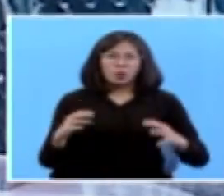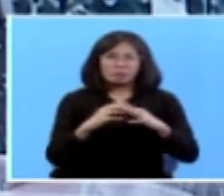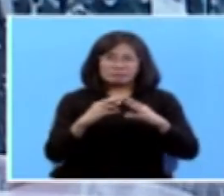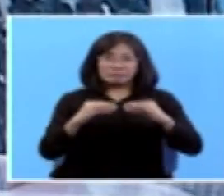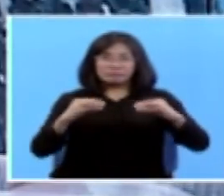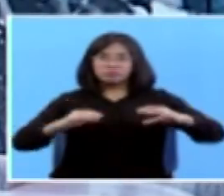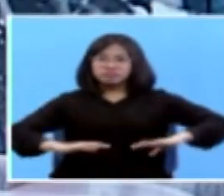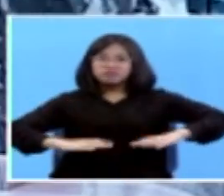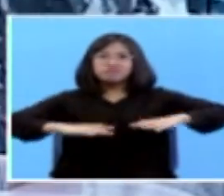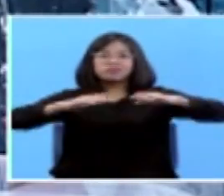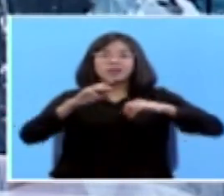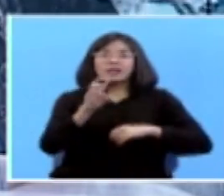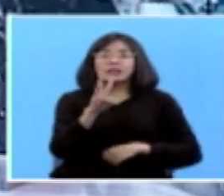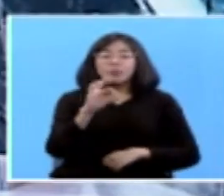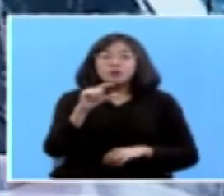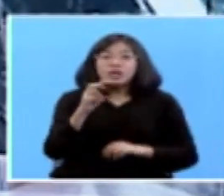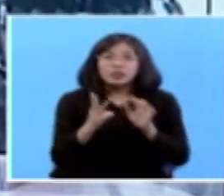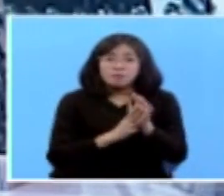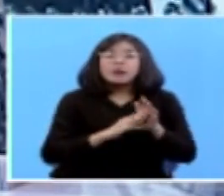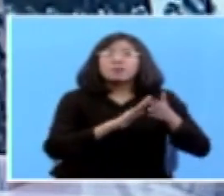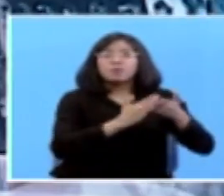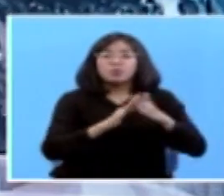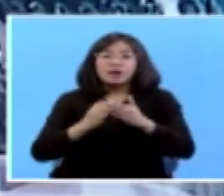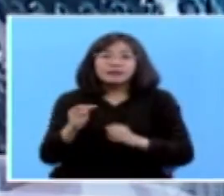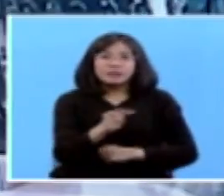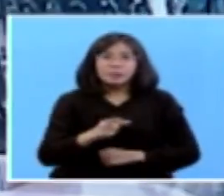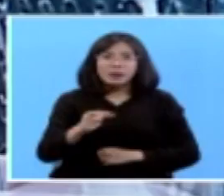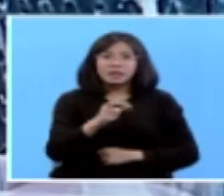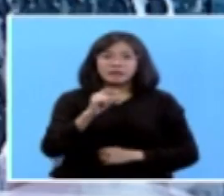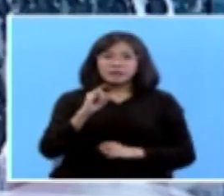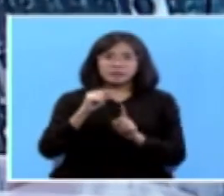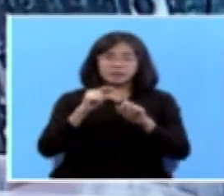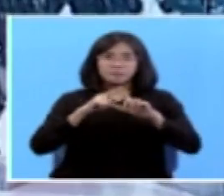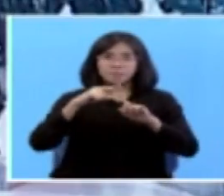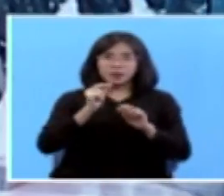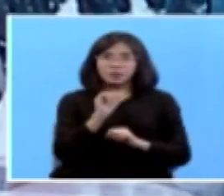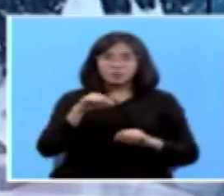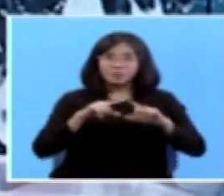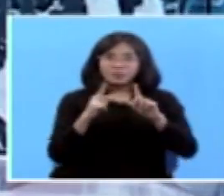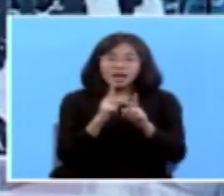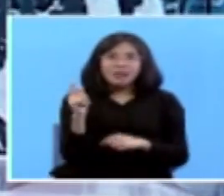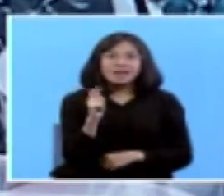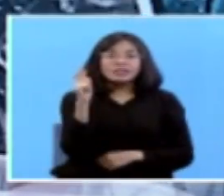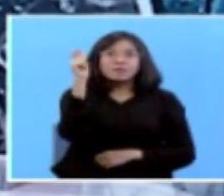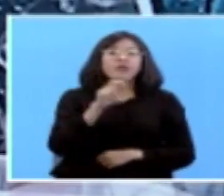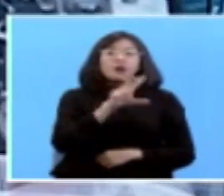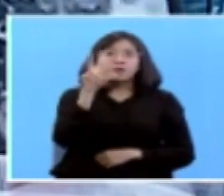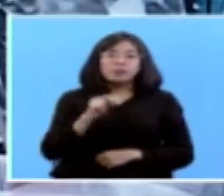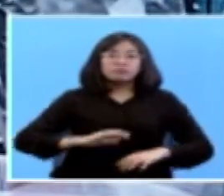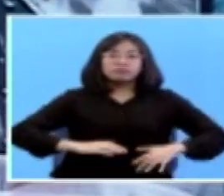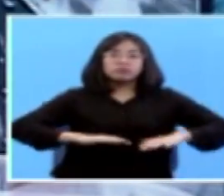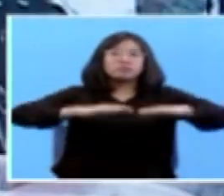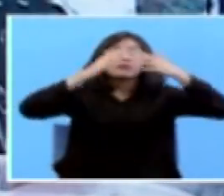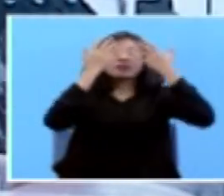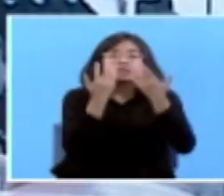Pemirsa, lumpur setebal hampir setengah meter masih merendam permukiman warga di Kecamatan Cipatujah, Tasikmalaya, Jawa Barat, usai banjir bandang